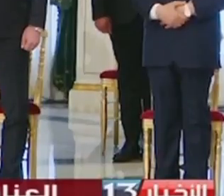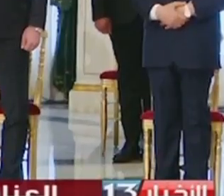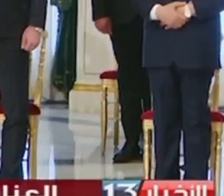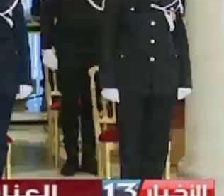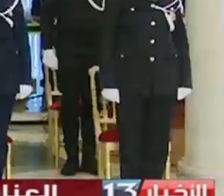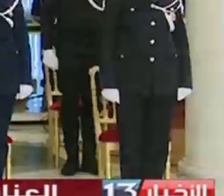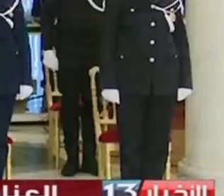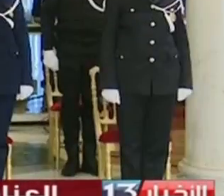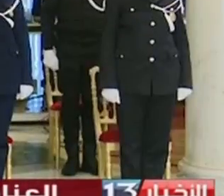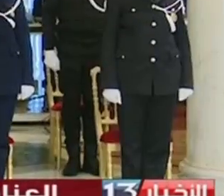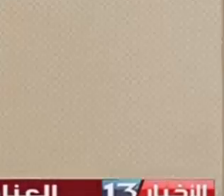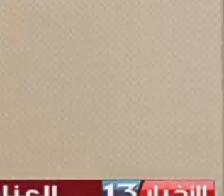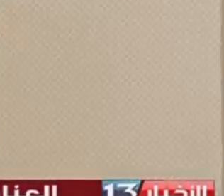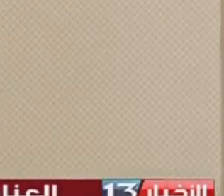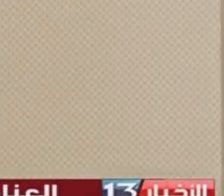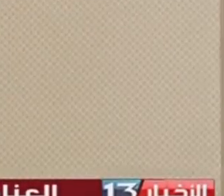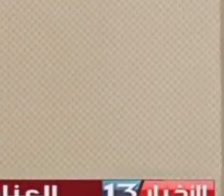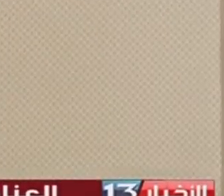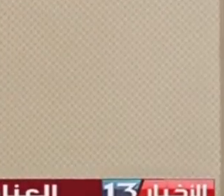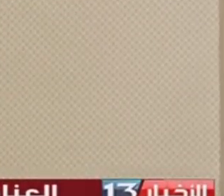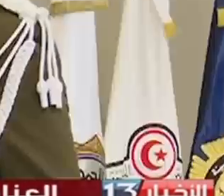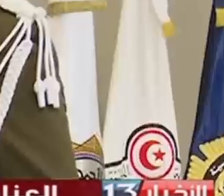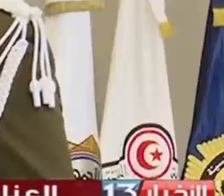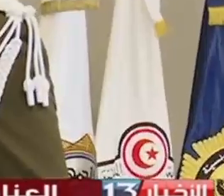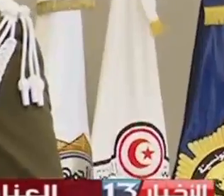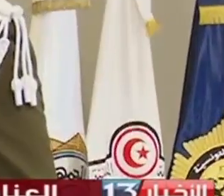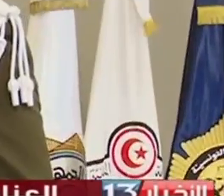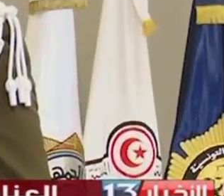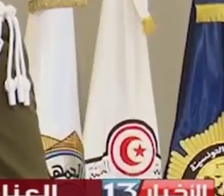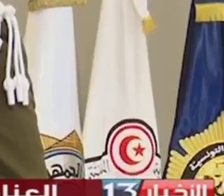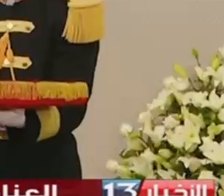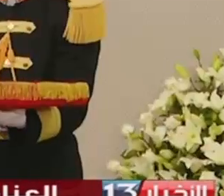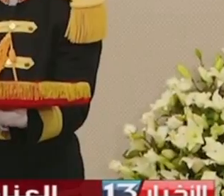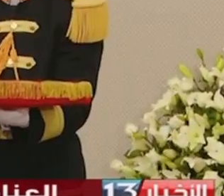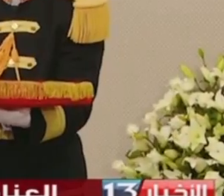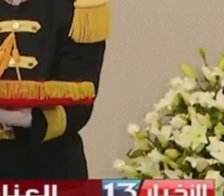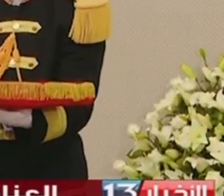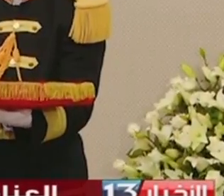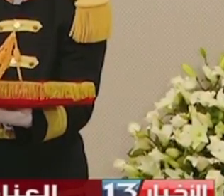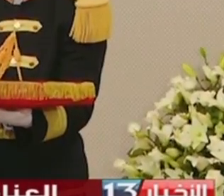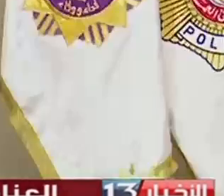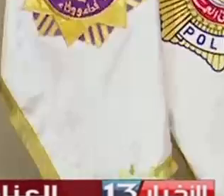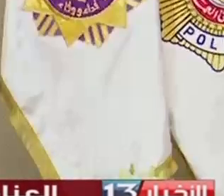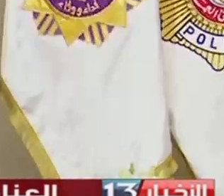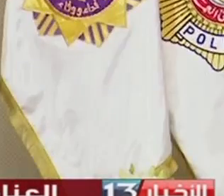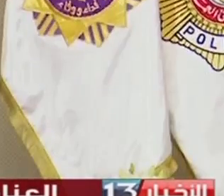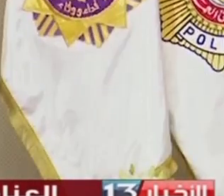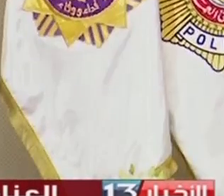لان بيعا في قوات الامن الداخلي ورئيس الجمهوريه يشدد على دور هذه المؤسسه الامني والانساني